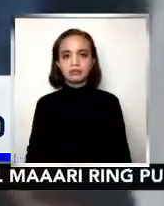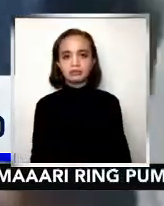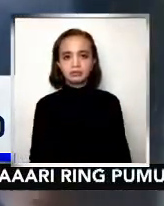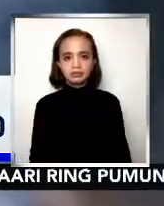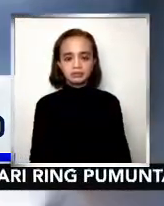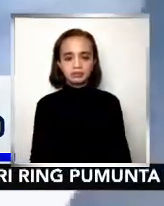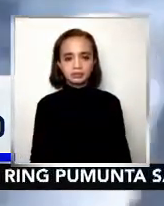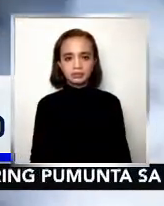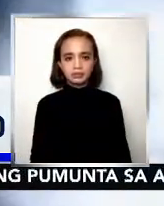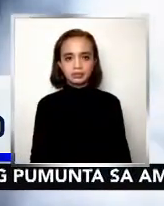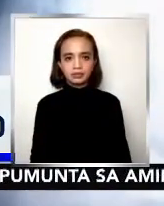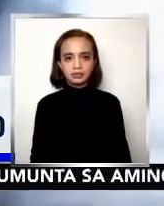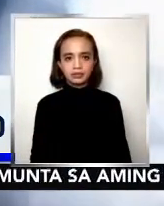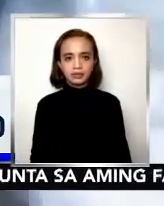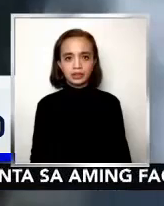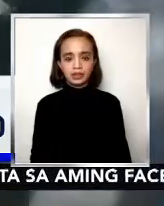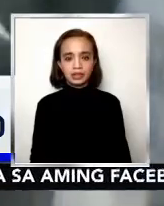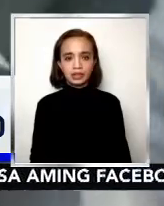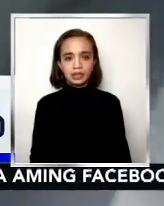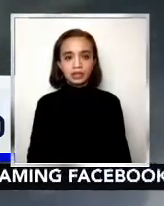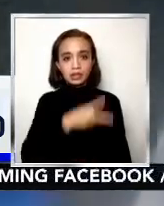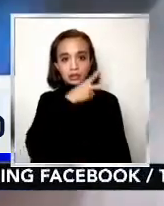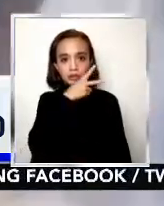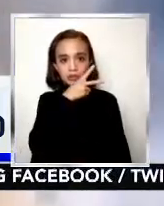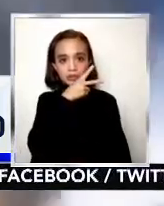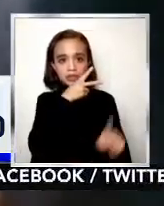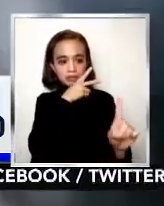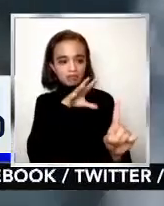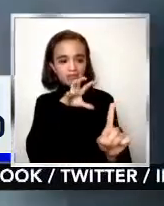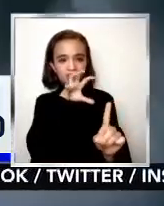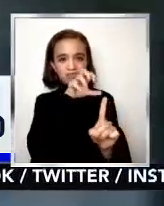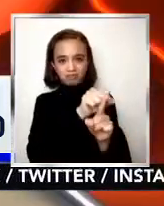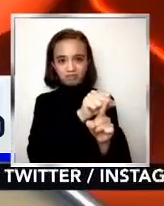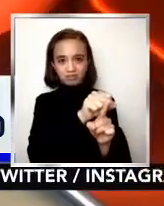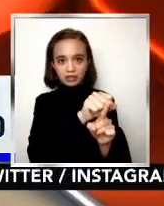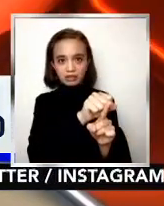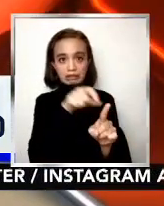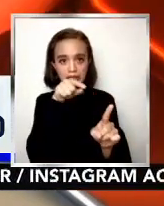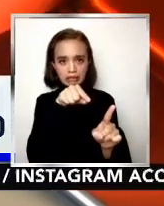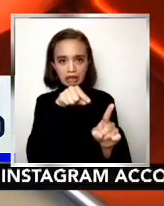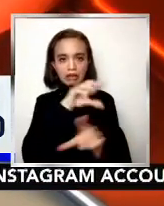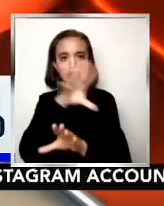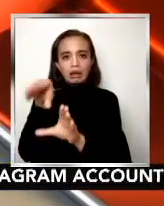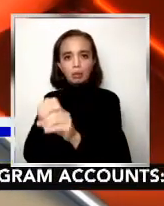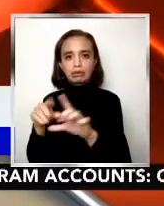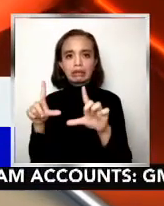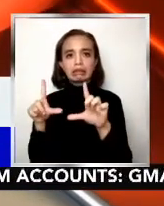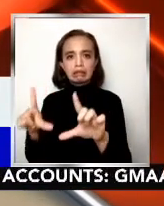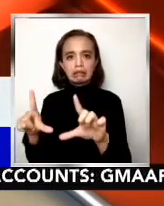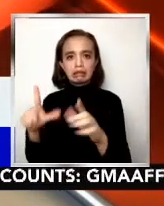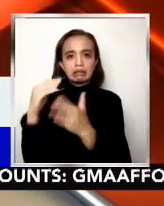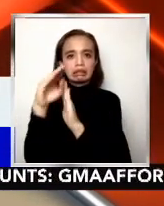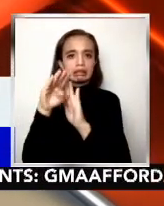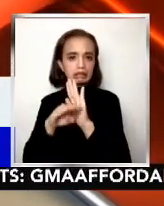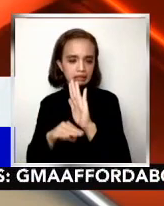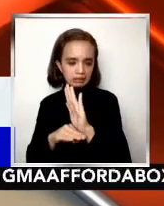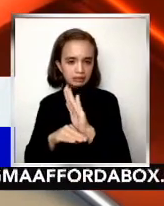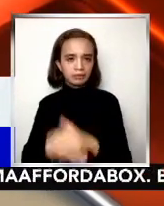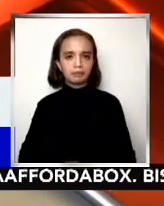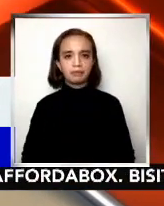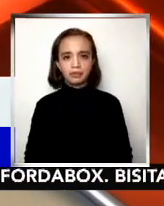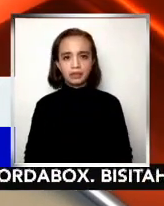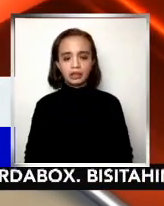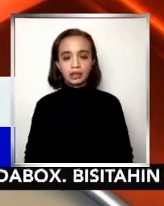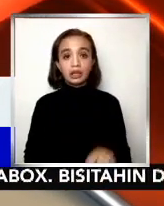Arestado ang suspect na si Rico Nipay na nasa drug watch list ng Pro 3. Dahil sa lawak ng kanilang aktibidades dito